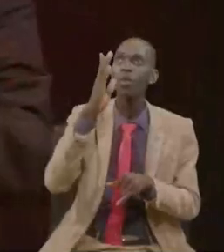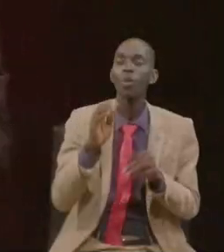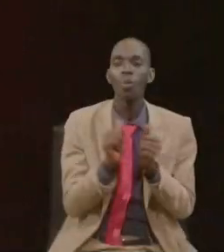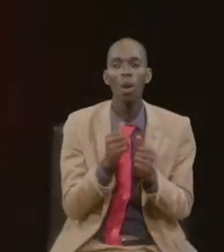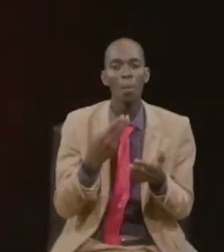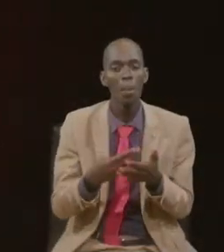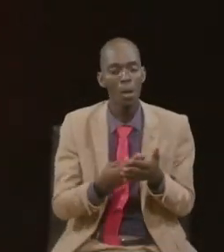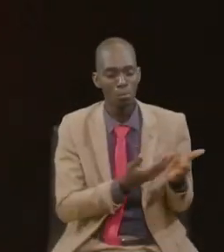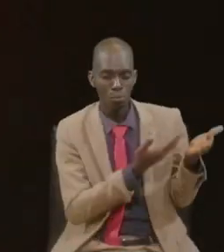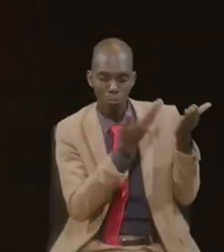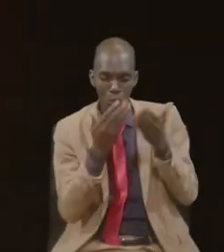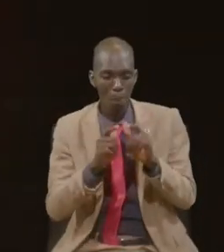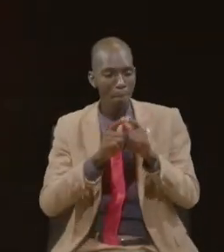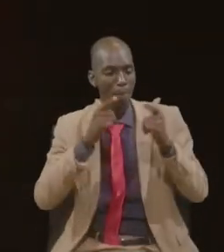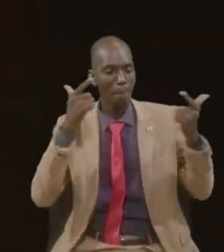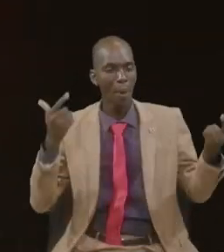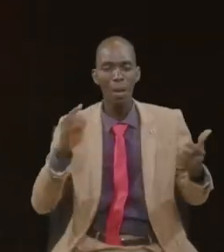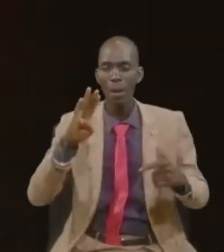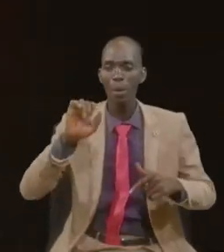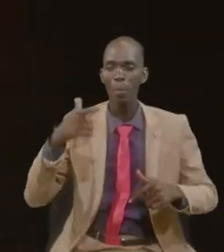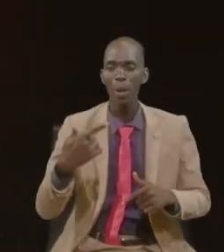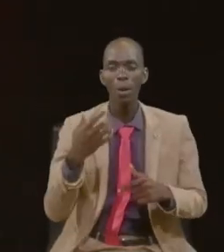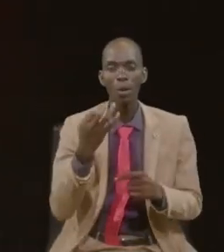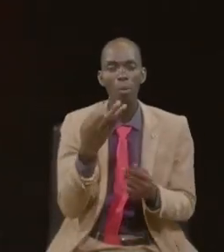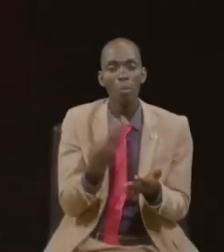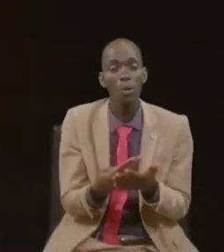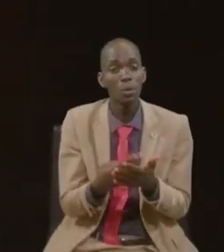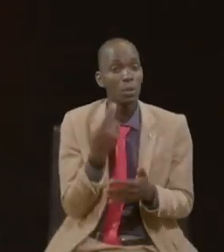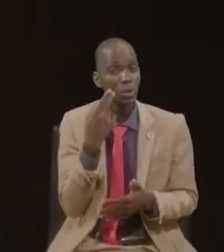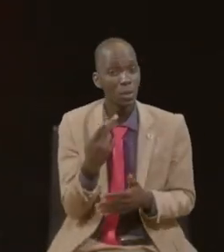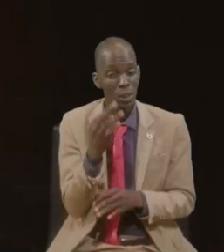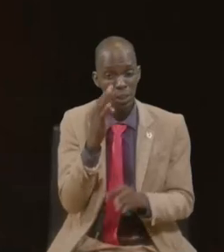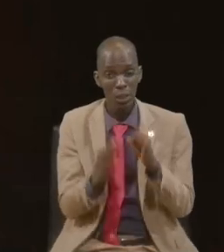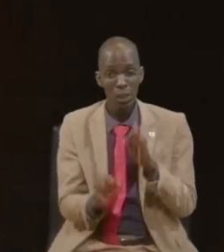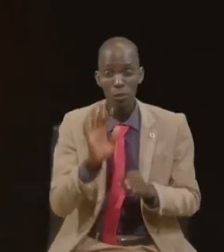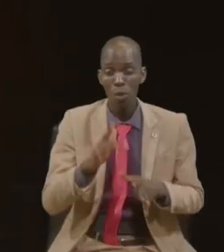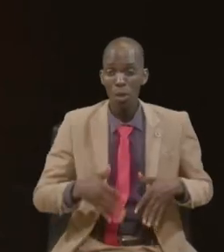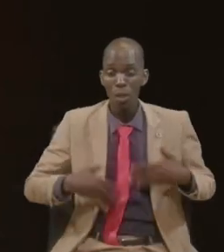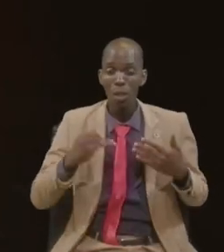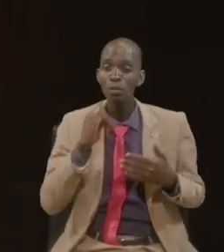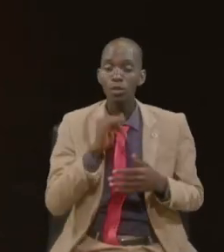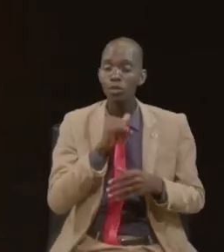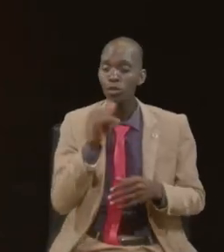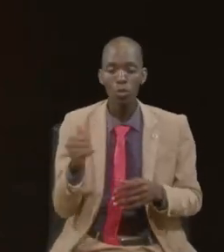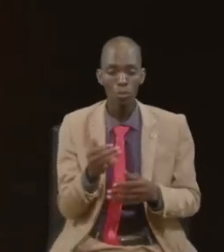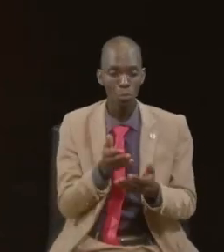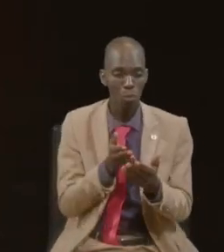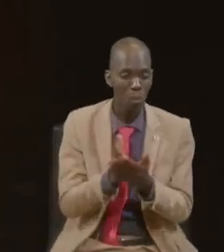somme. Si votre vie n'est pas pieuse, si vous êtes